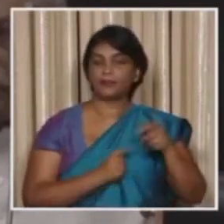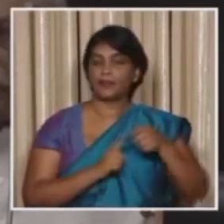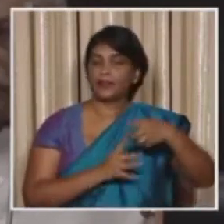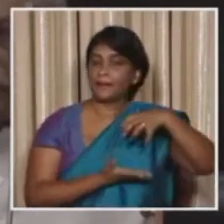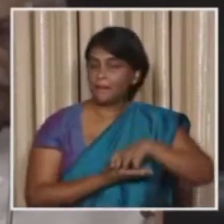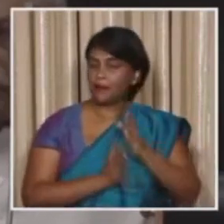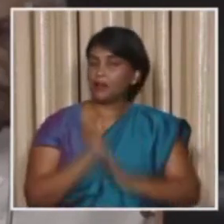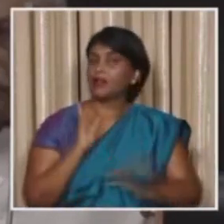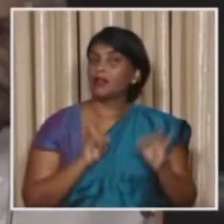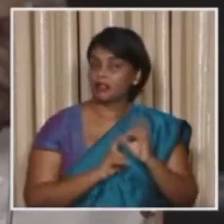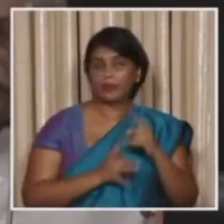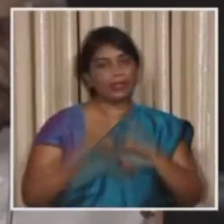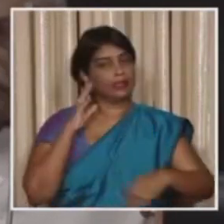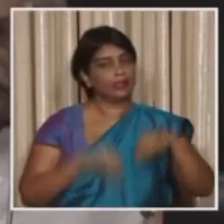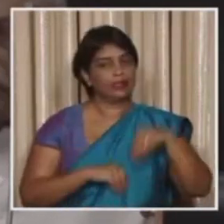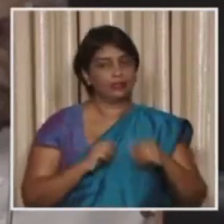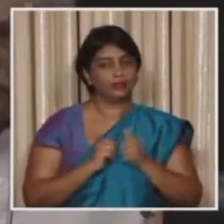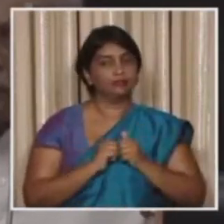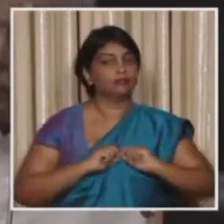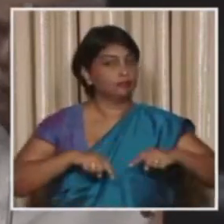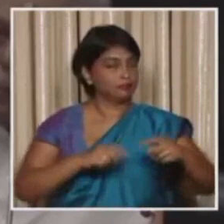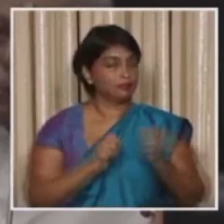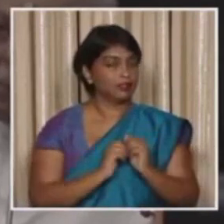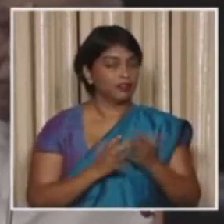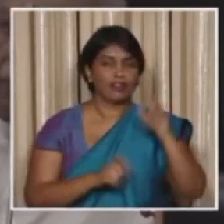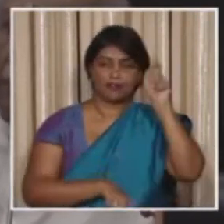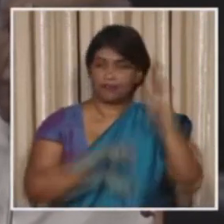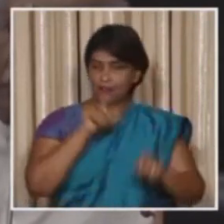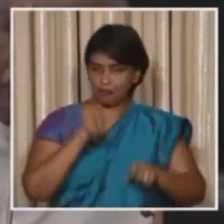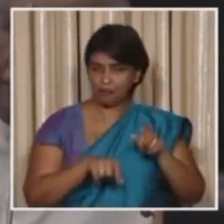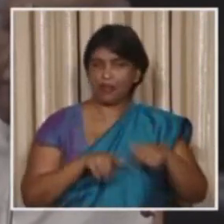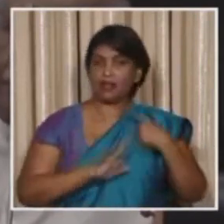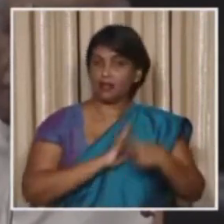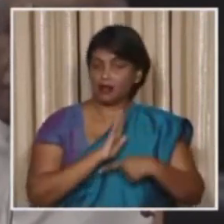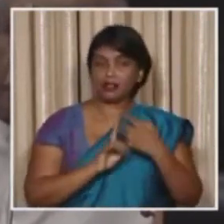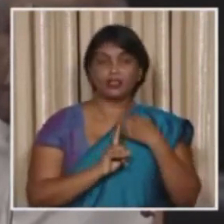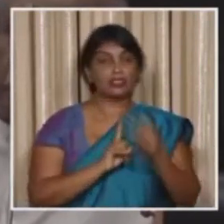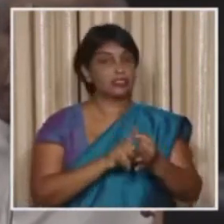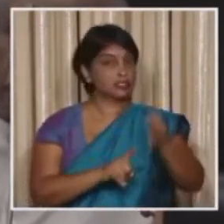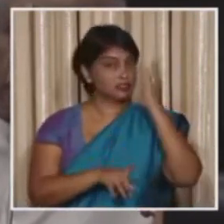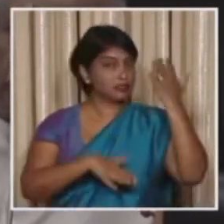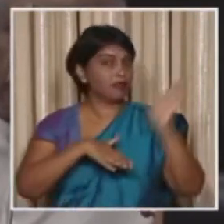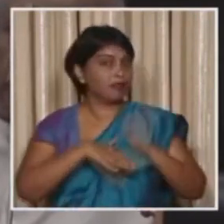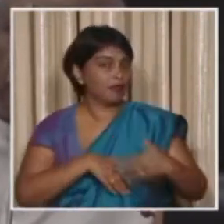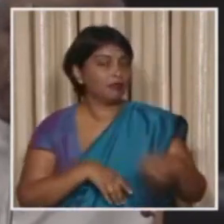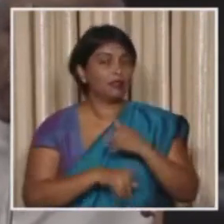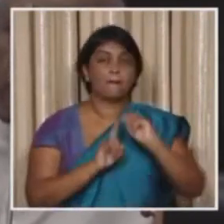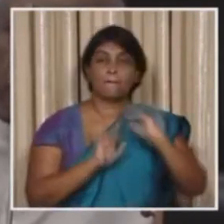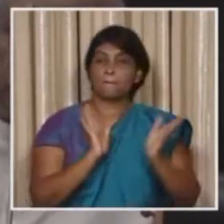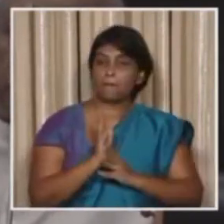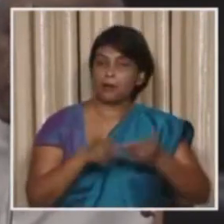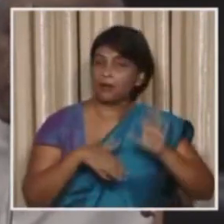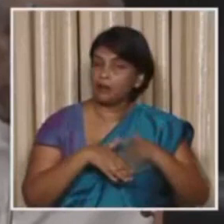සභා මන්ත්‍රීධුරයන් දේශපාලන ගමන් මග ඇරඹු විවිධ පුද්ගලයන් රටේ විධායක ජනාධිපති ධුරයට, අගමැති